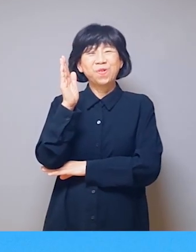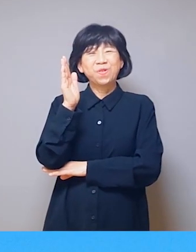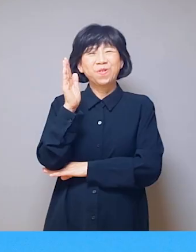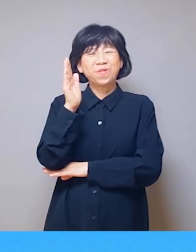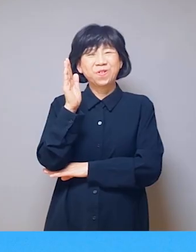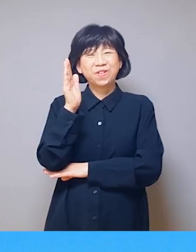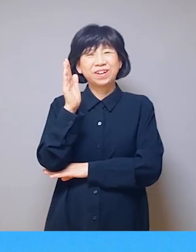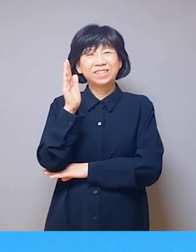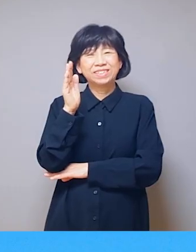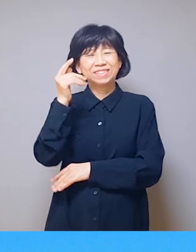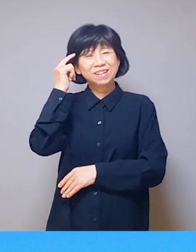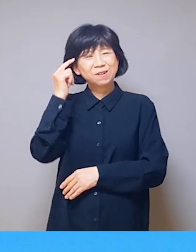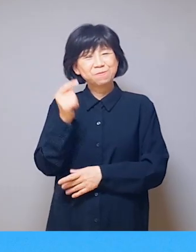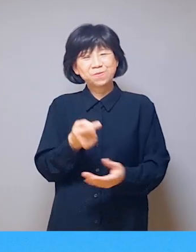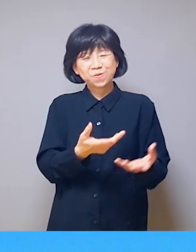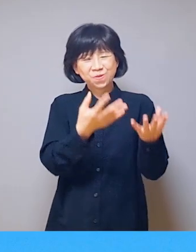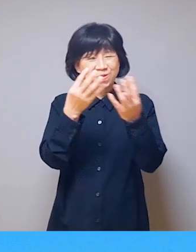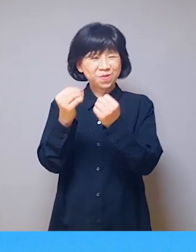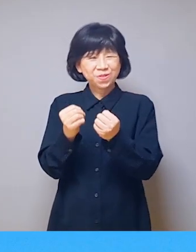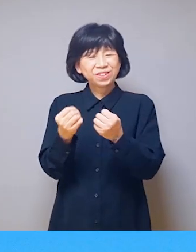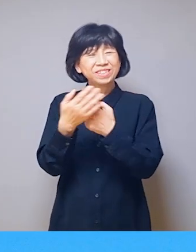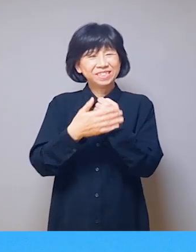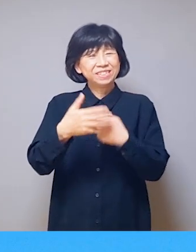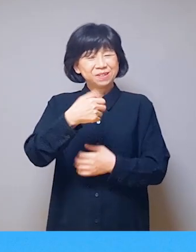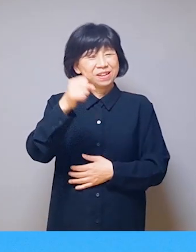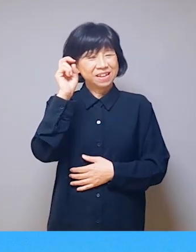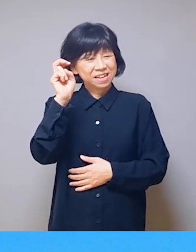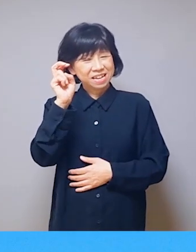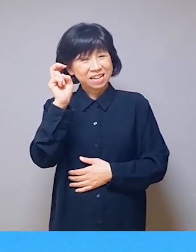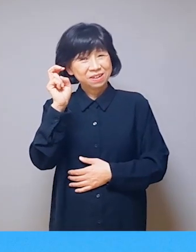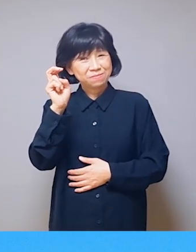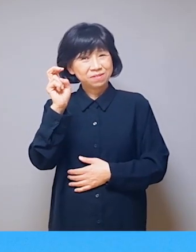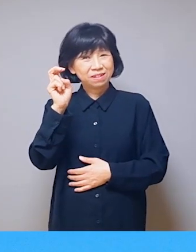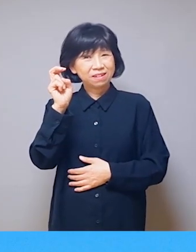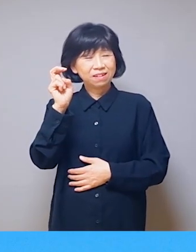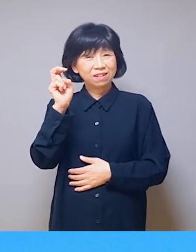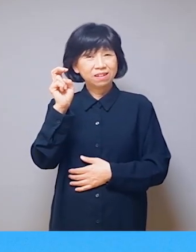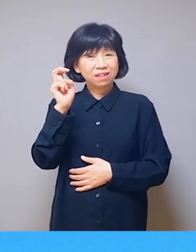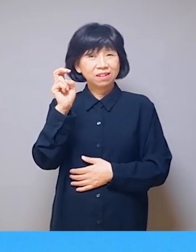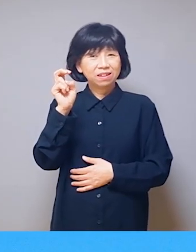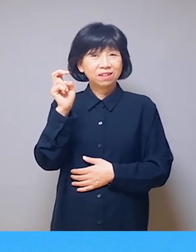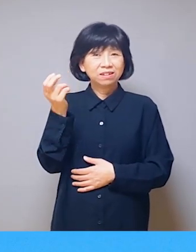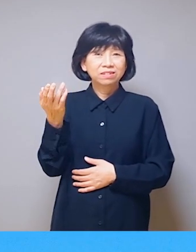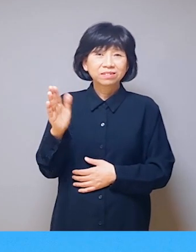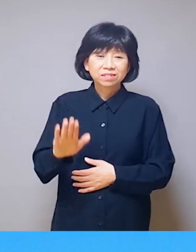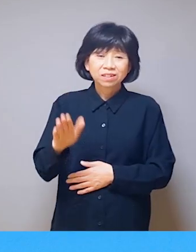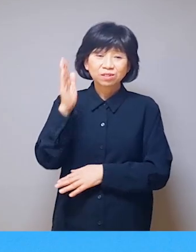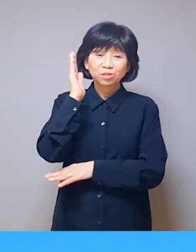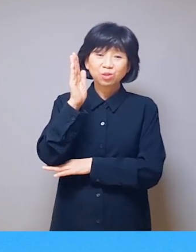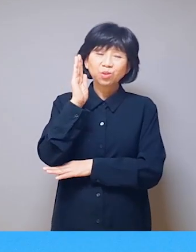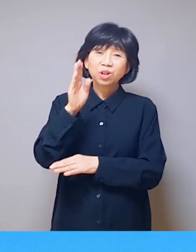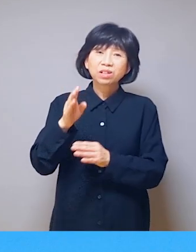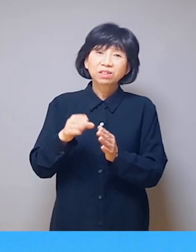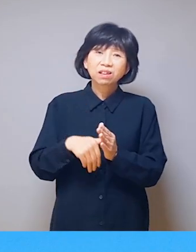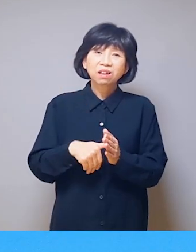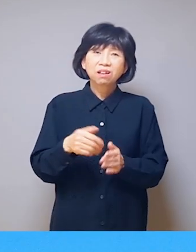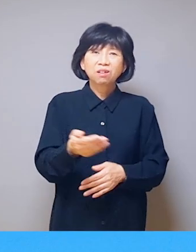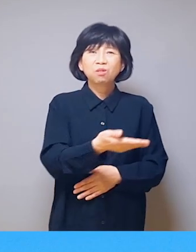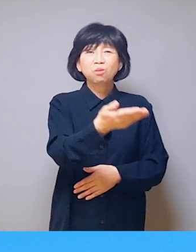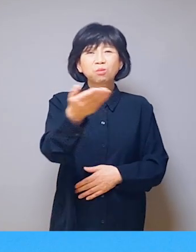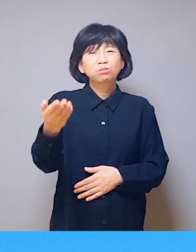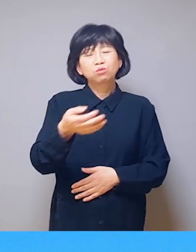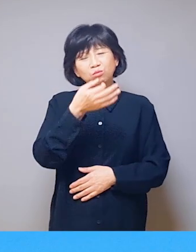네. 그냥 성도님들 모두가 은혜 받으시겠어? 설교하는 저도 힘들고, 설교를 듣는 여러분들에게도 너무